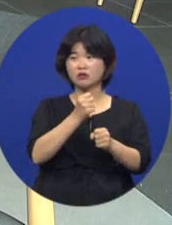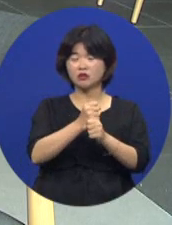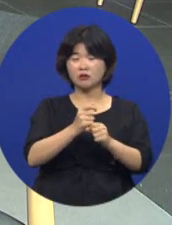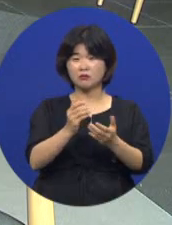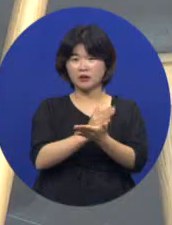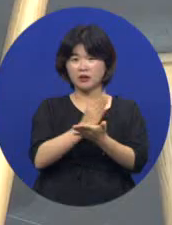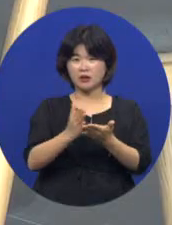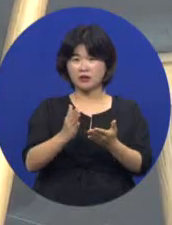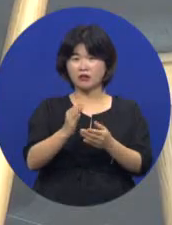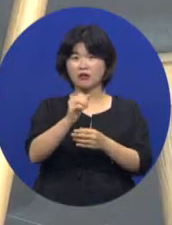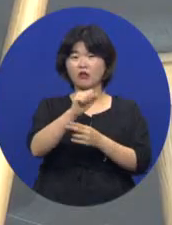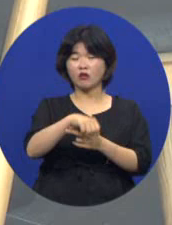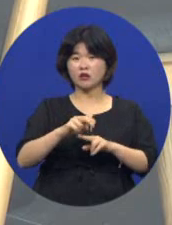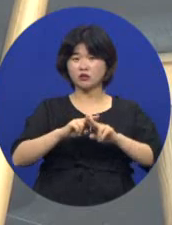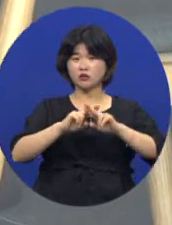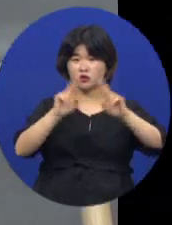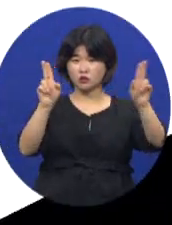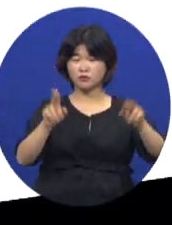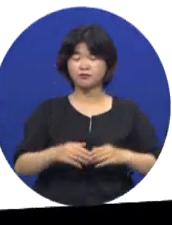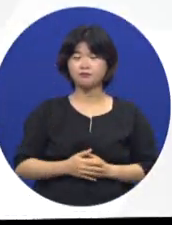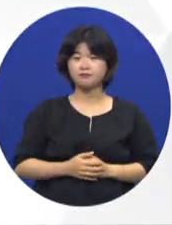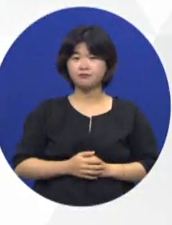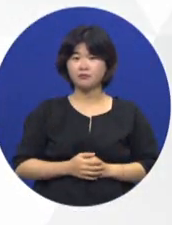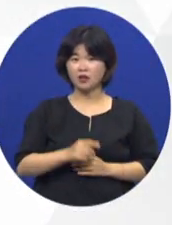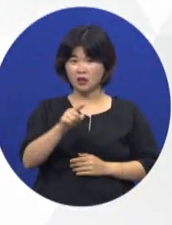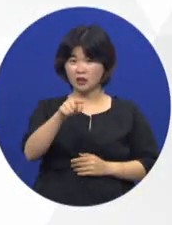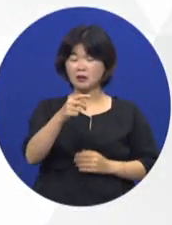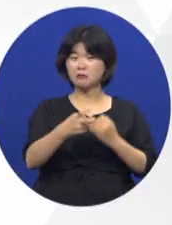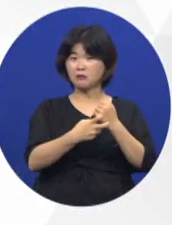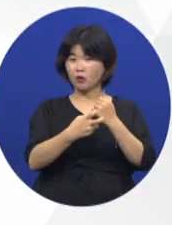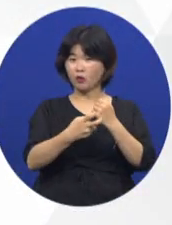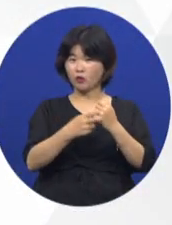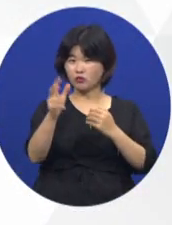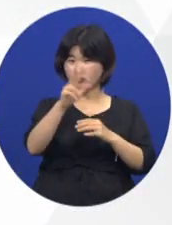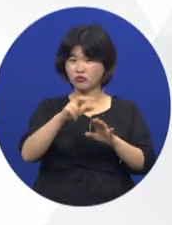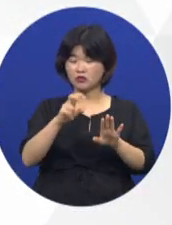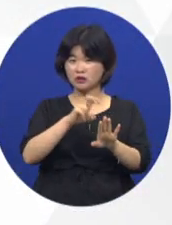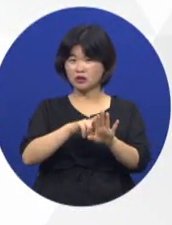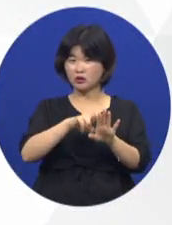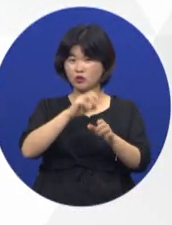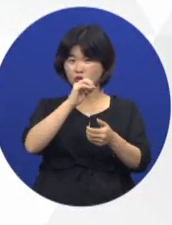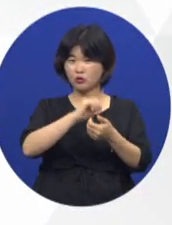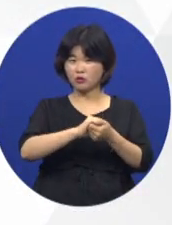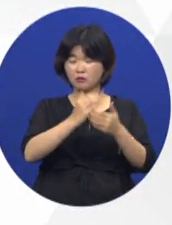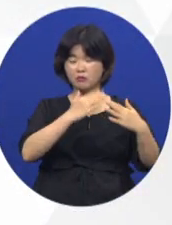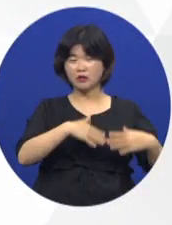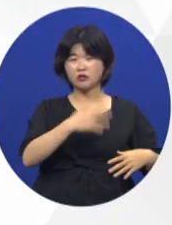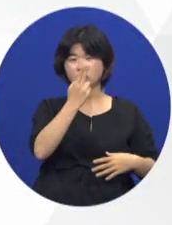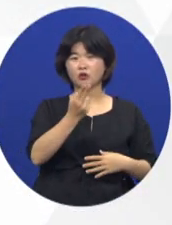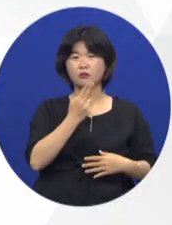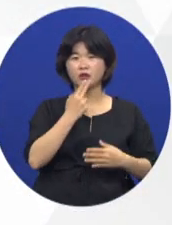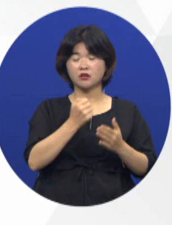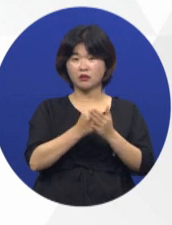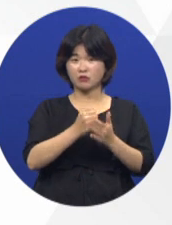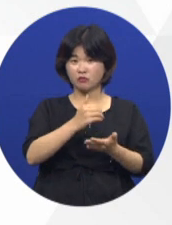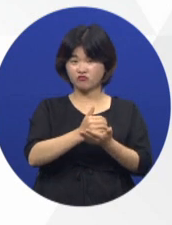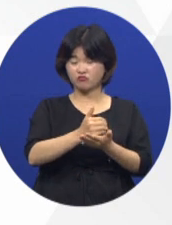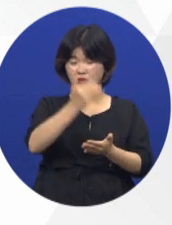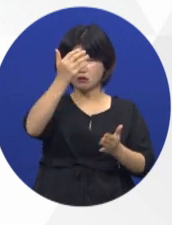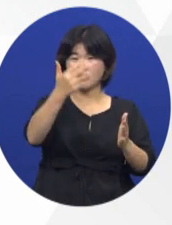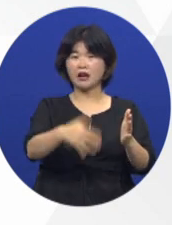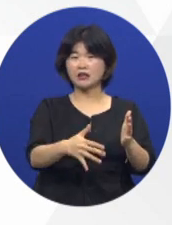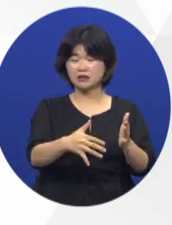판단해 허가를 취소했습니다 녹지 병원은 외국인 진료 제한 조건을 받아들일 수 없어 문을 열지 않은